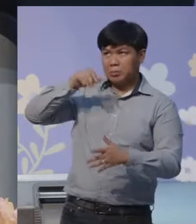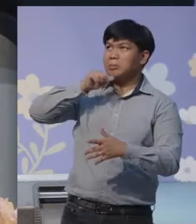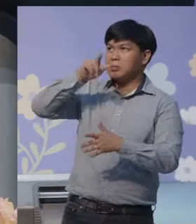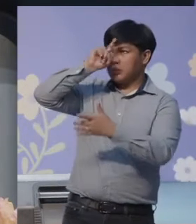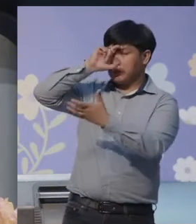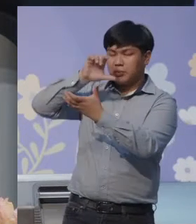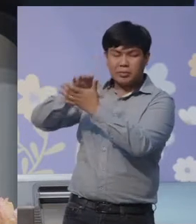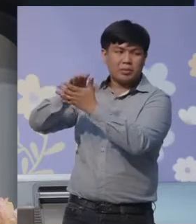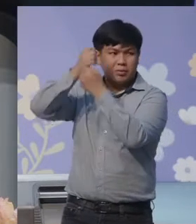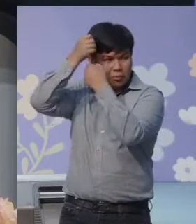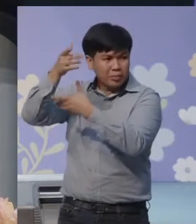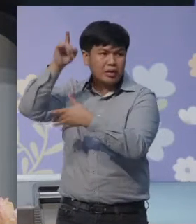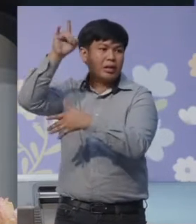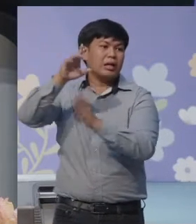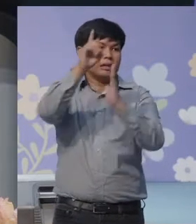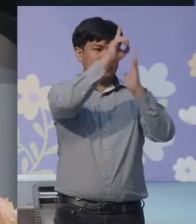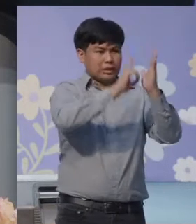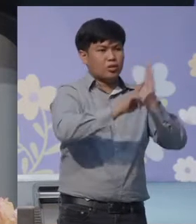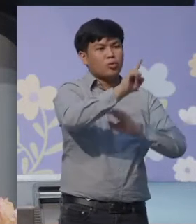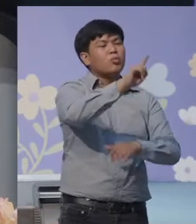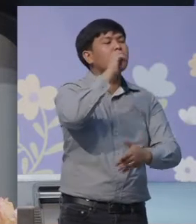ng Panginoon.